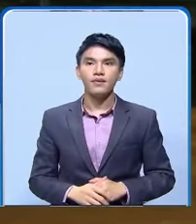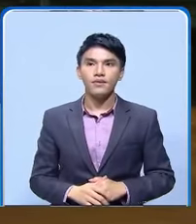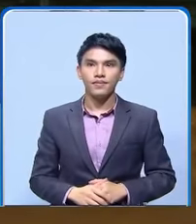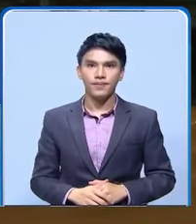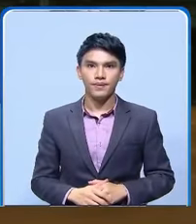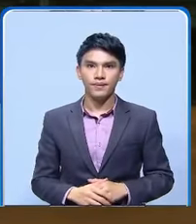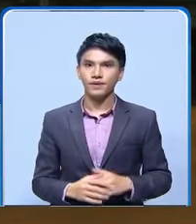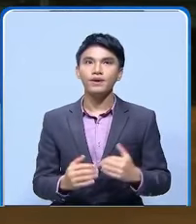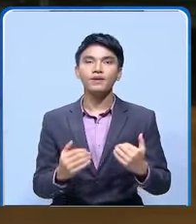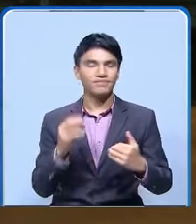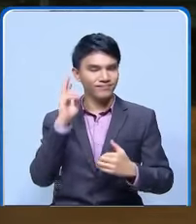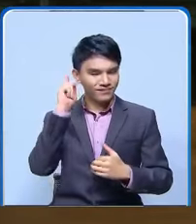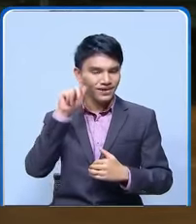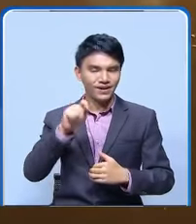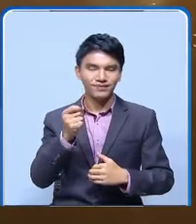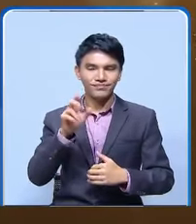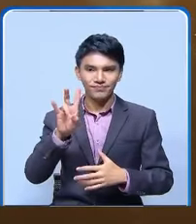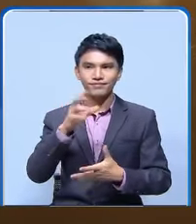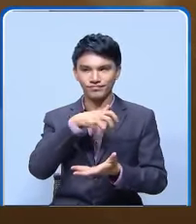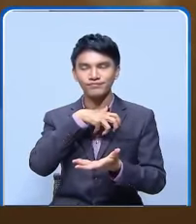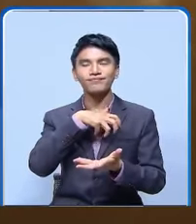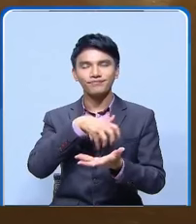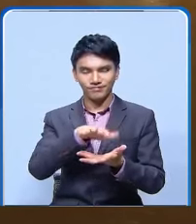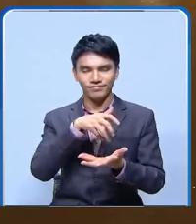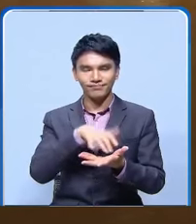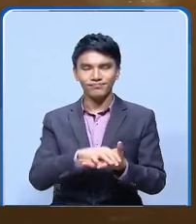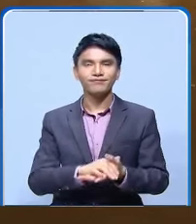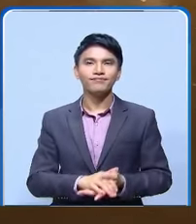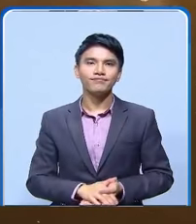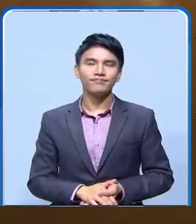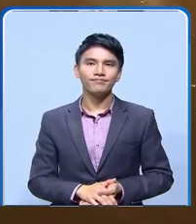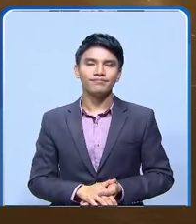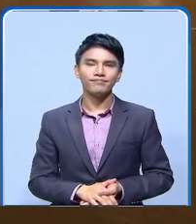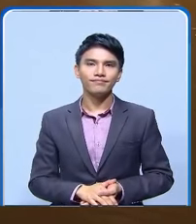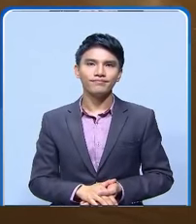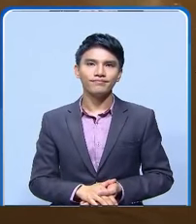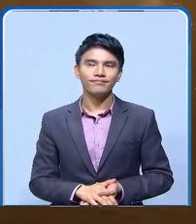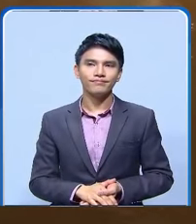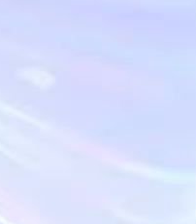ษดาสบายสุขถ่ายภาพเกรียงไกรรัตนาสนามข่าว7สีรายงาน